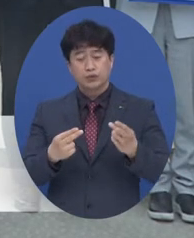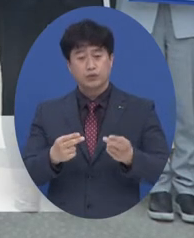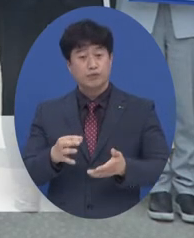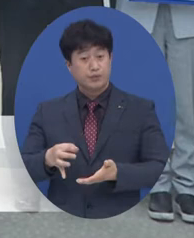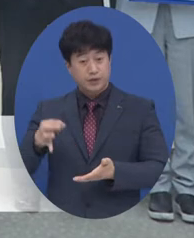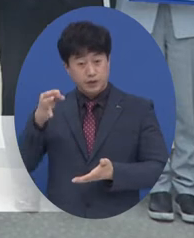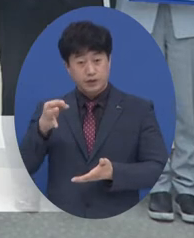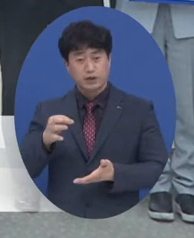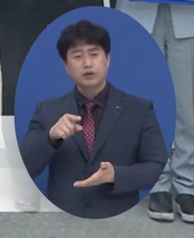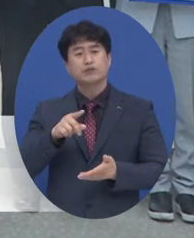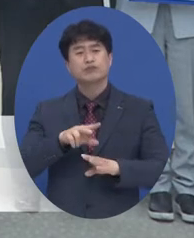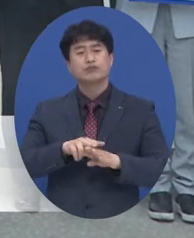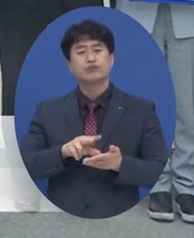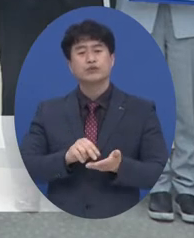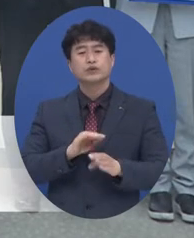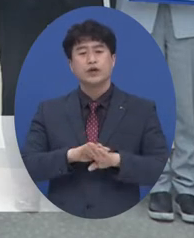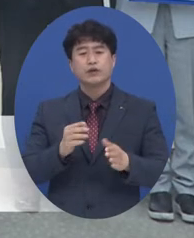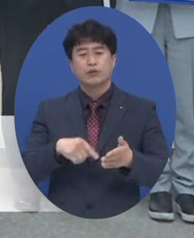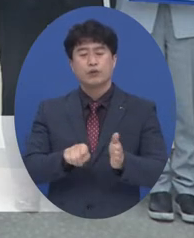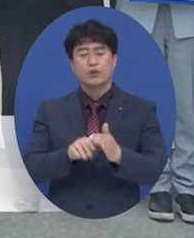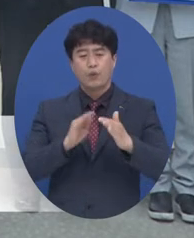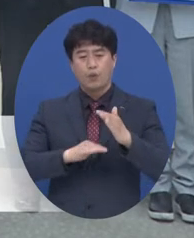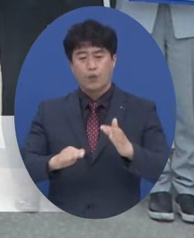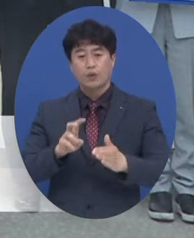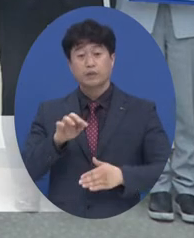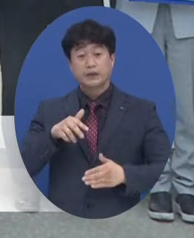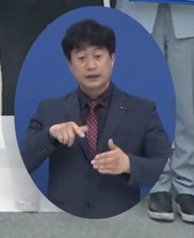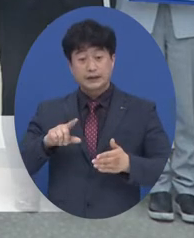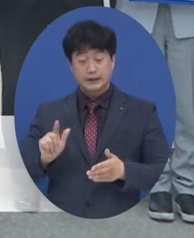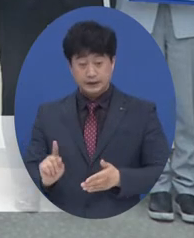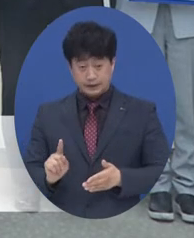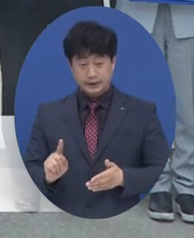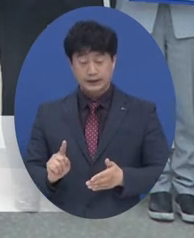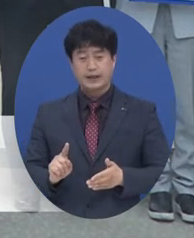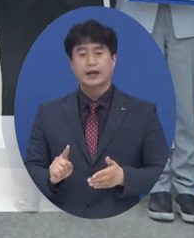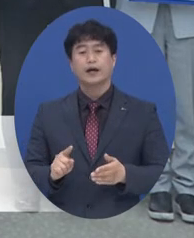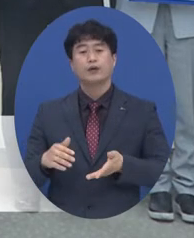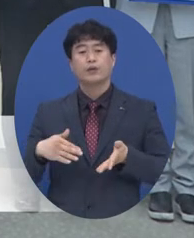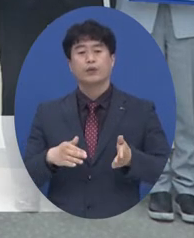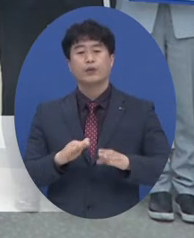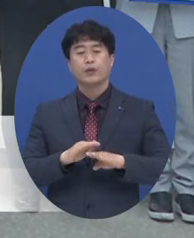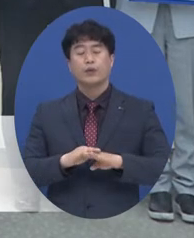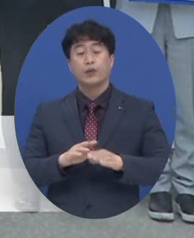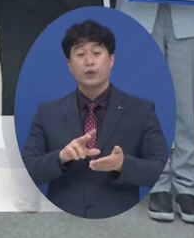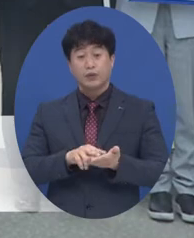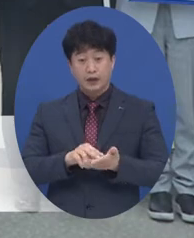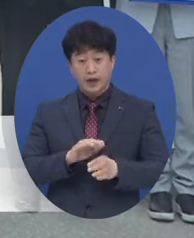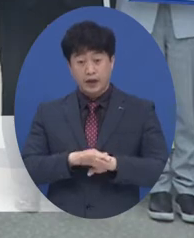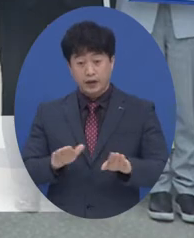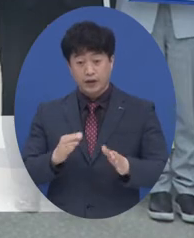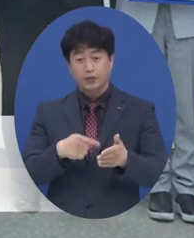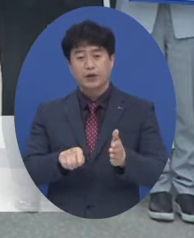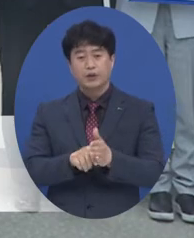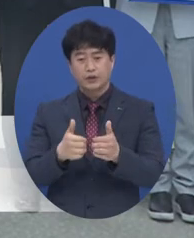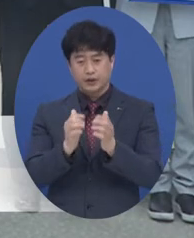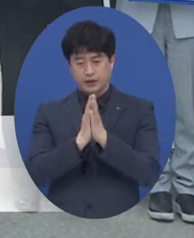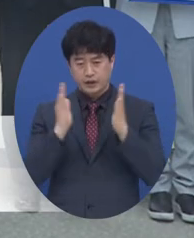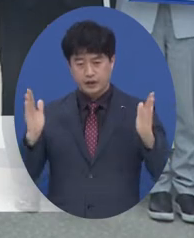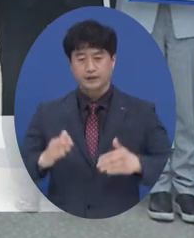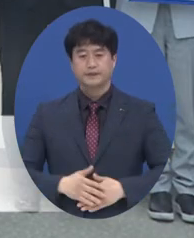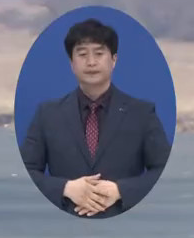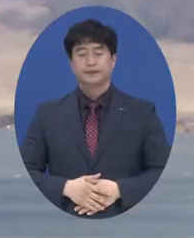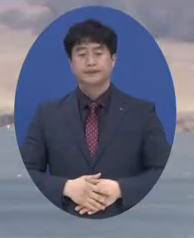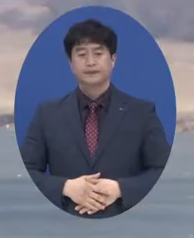통행료 문제를 해결하기 위해 공정한 민자도로 운영을 위한 국회 토론회가 열렸습니다. 구영슬 기자의 보도입니다.